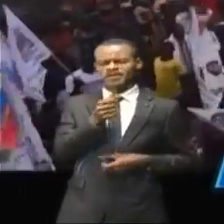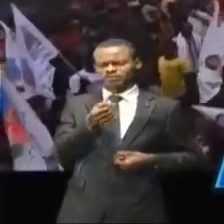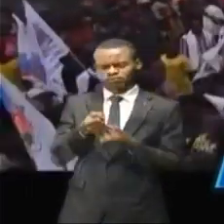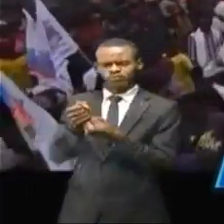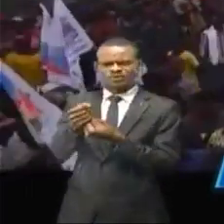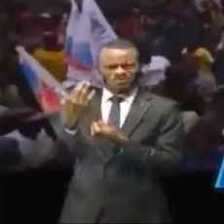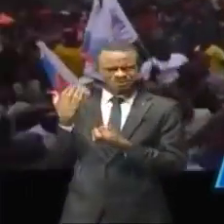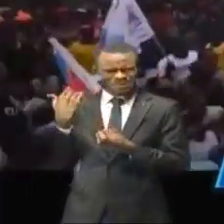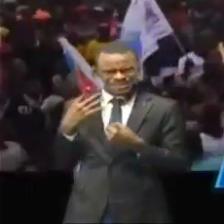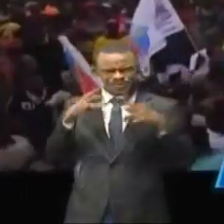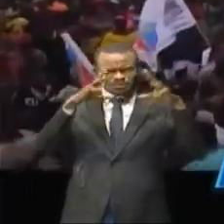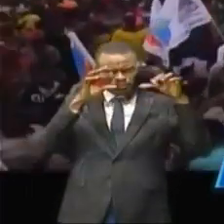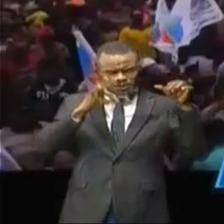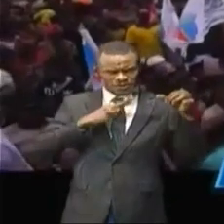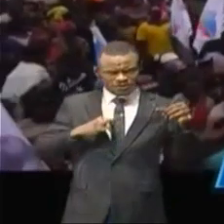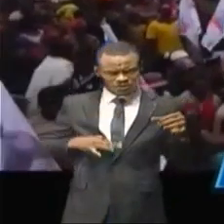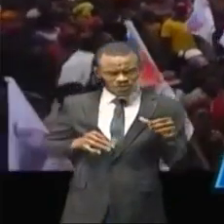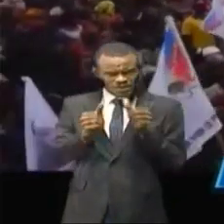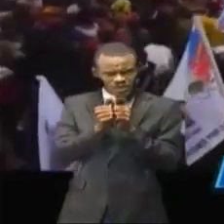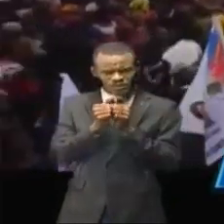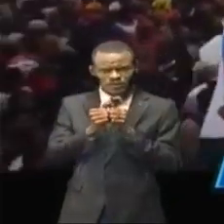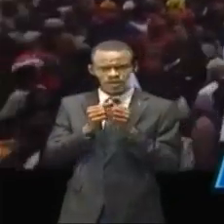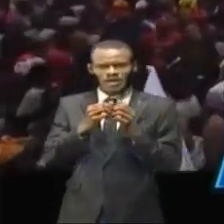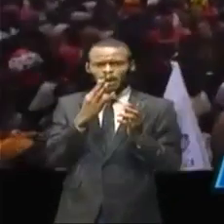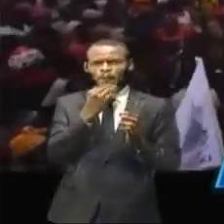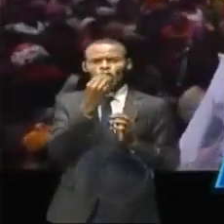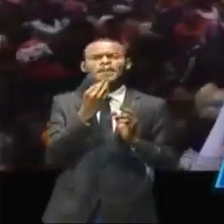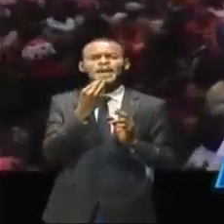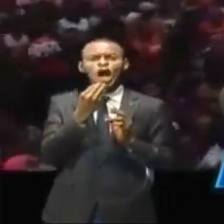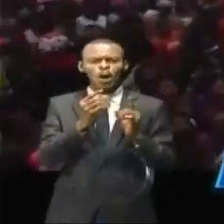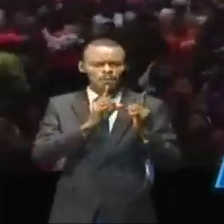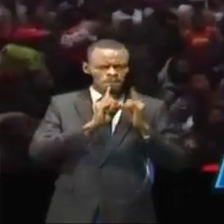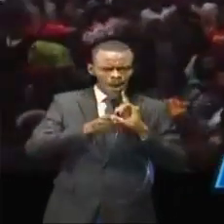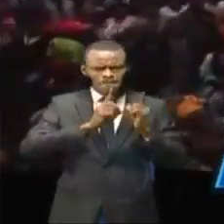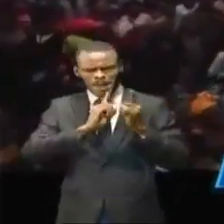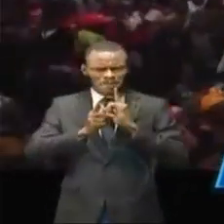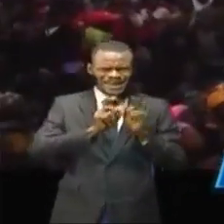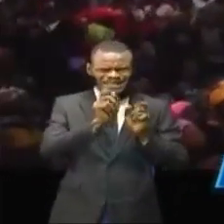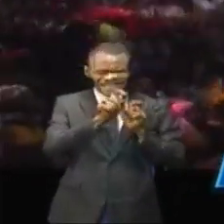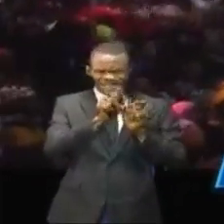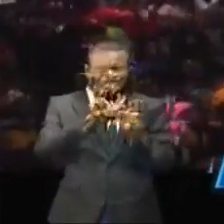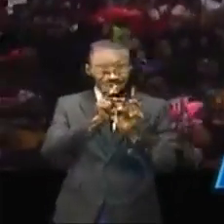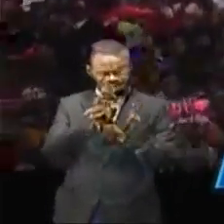que le problème de l'Est est fracassé. Et je suis sûr qu'on est en train de se battre pour trouver une solution.